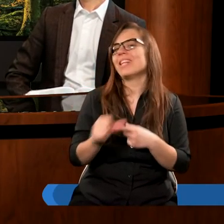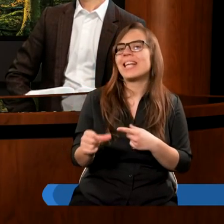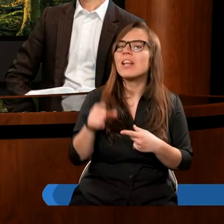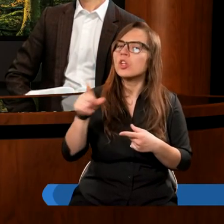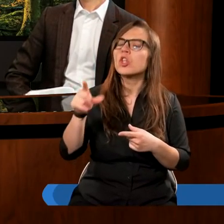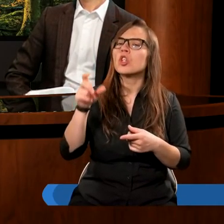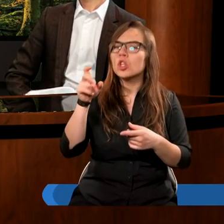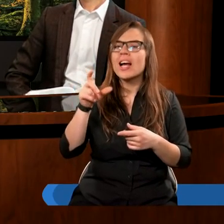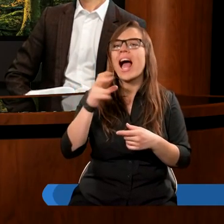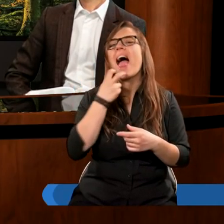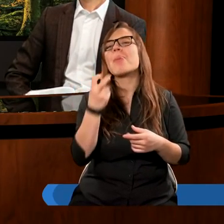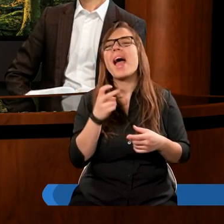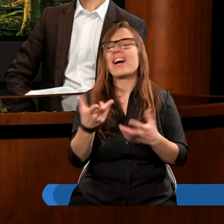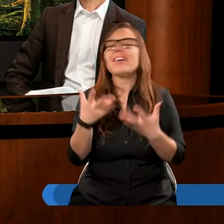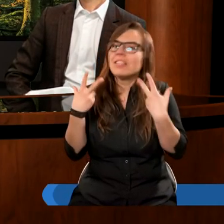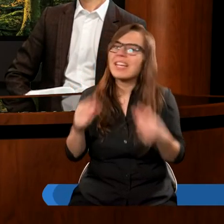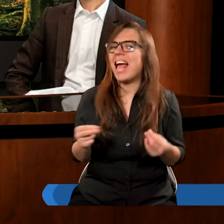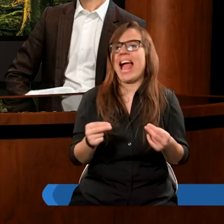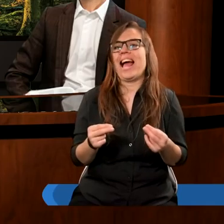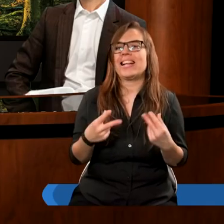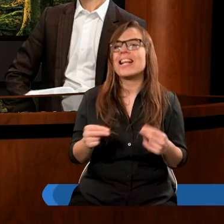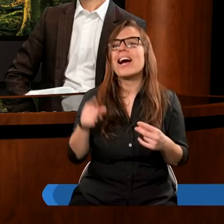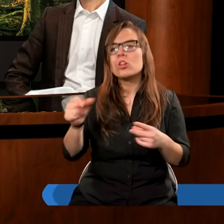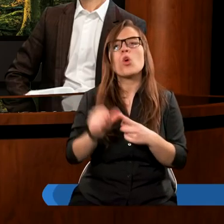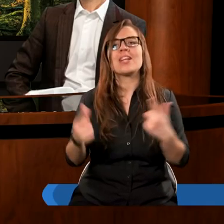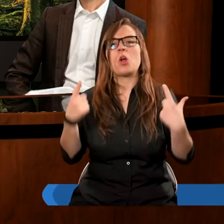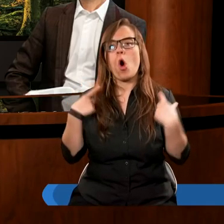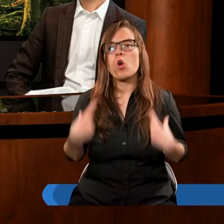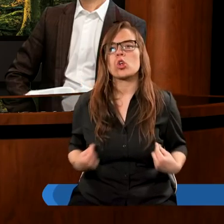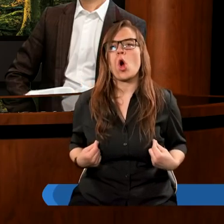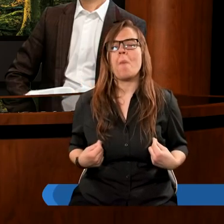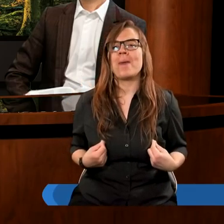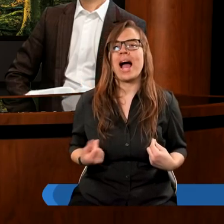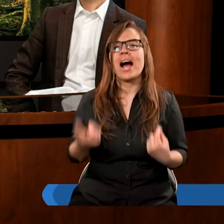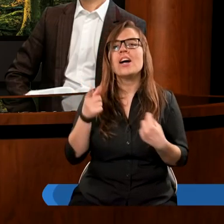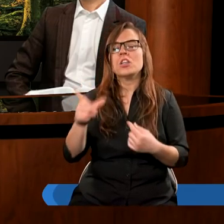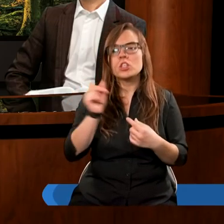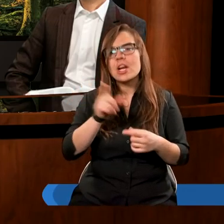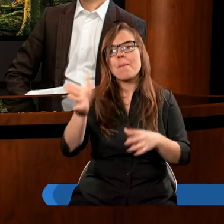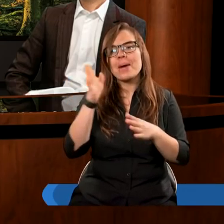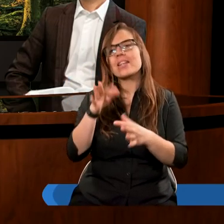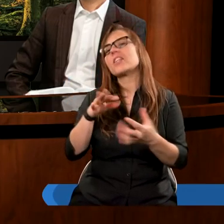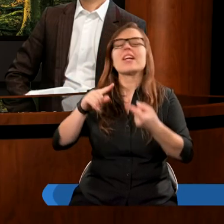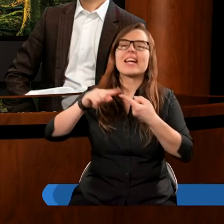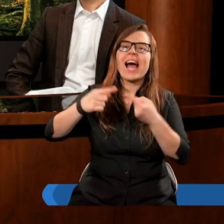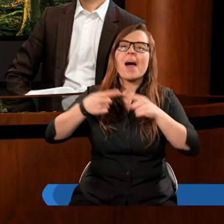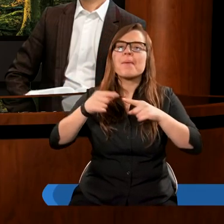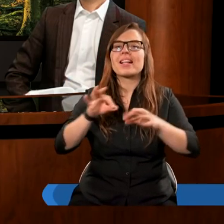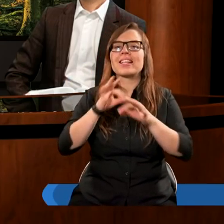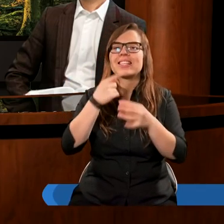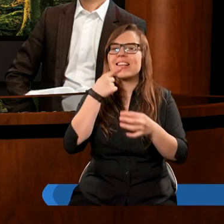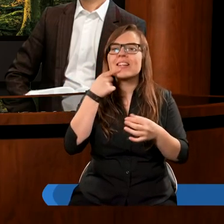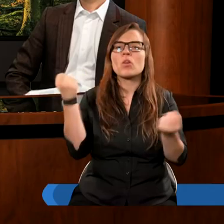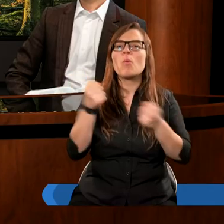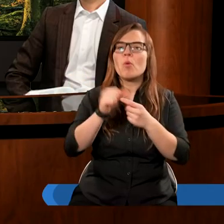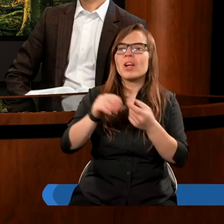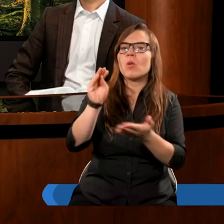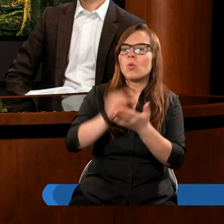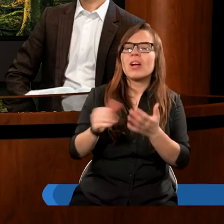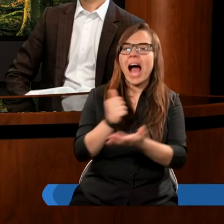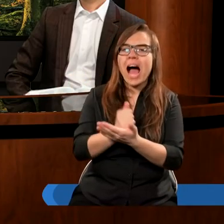jakaś energia, jakaś osoba. Ktoś przyjdzie, będzie nauczał, będzie wprowadzał. Zatem tutaj również gramatyczny, językowy, bardzo mocny